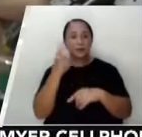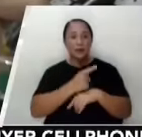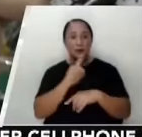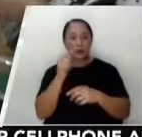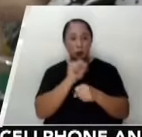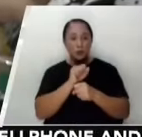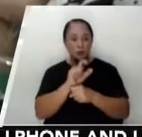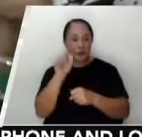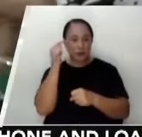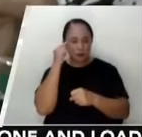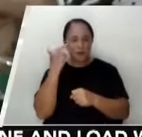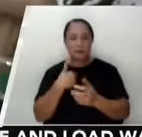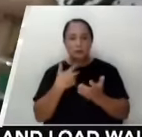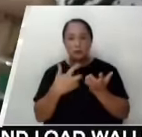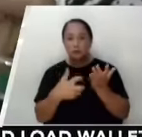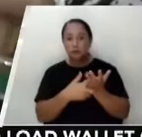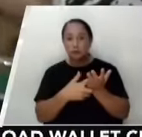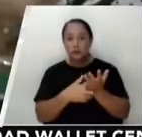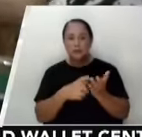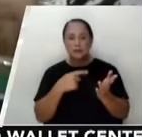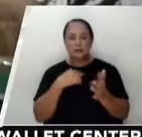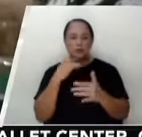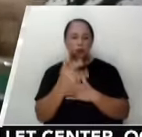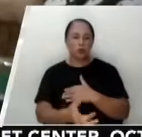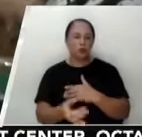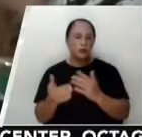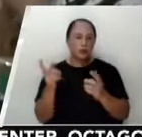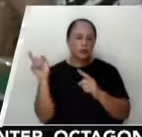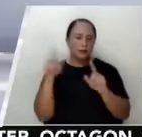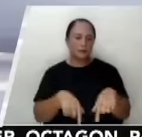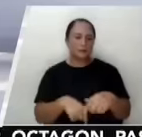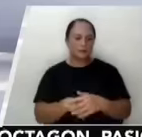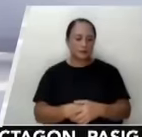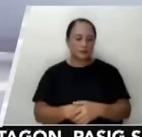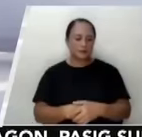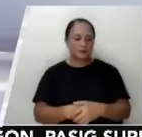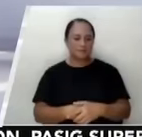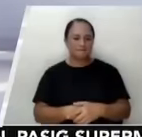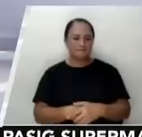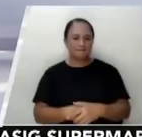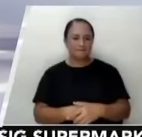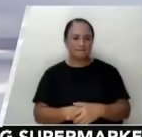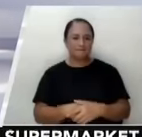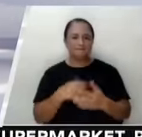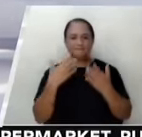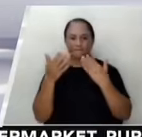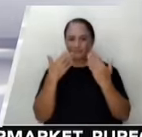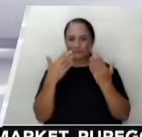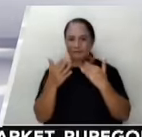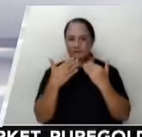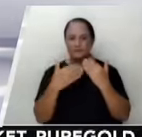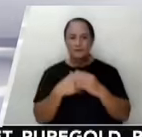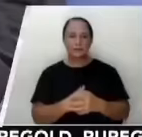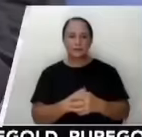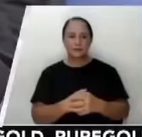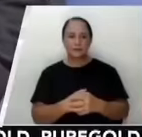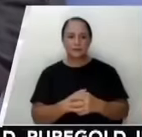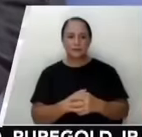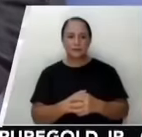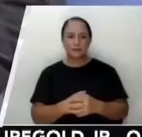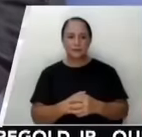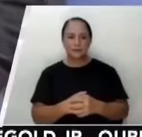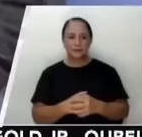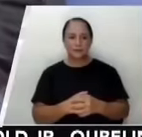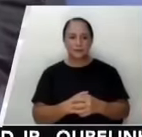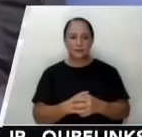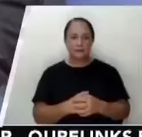bukas, mag-walk-in, naku, agahan nyo po yung punta rito. Atom? Maraming salamat, Jonathan Andal.